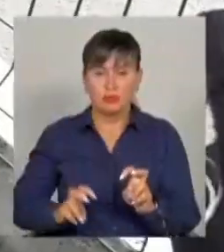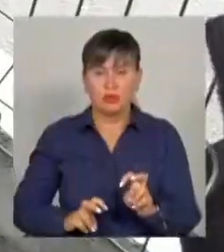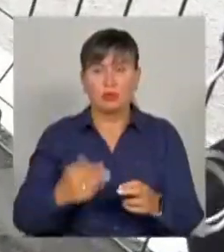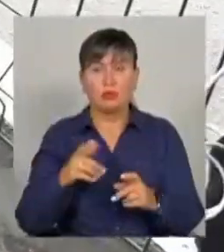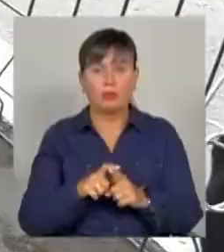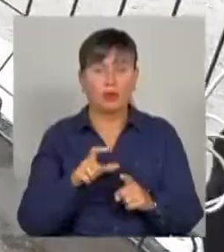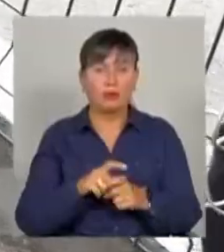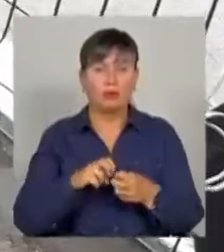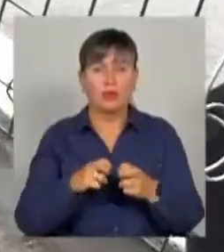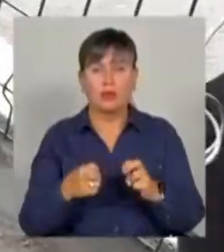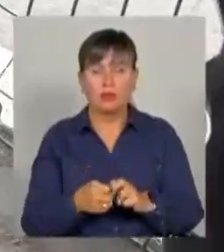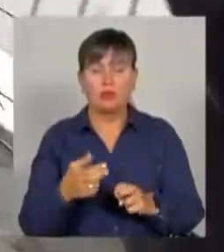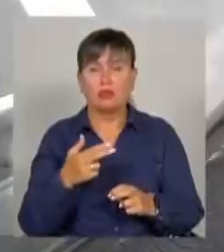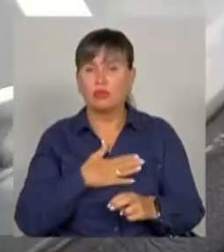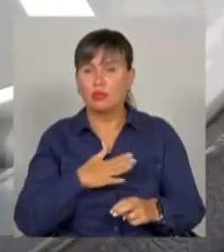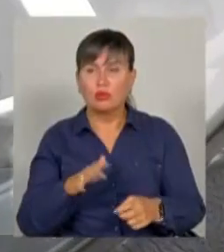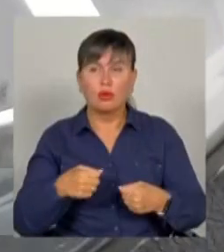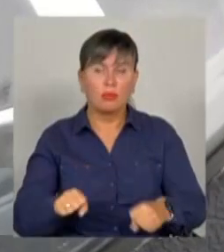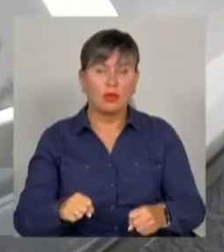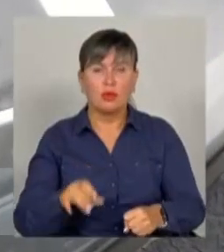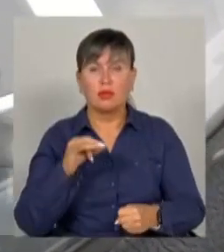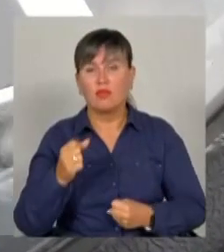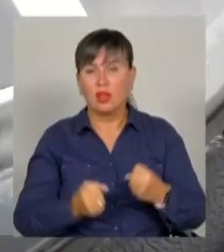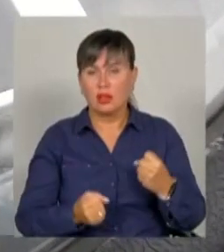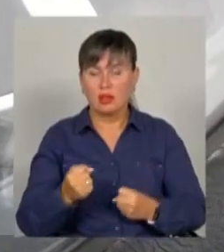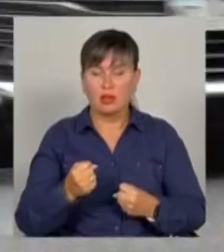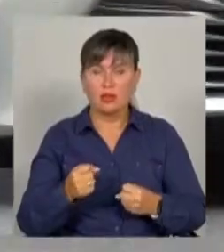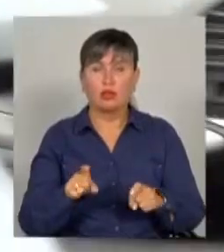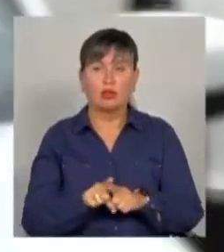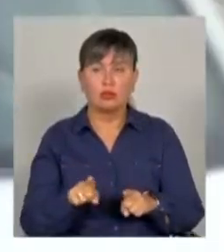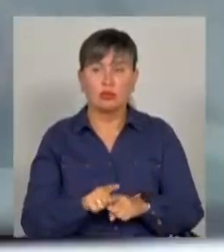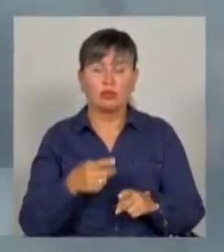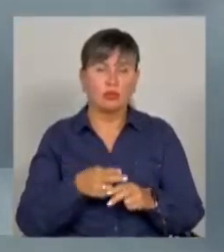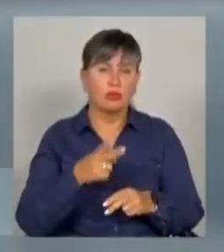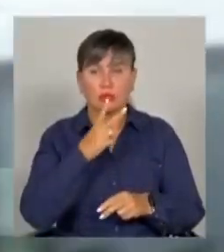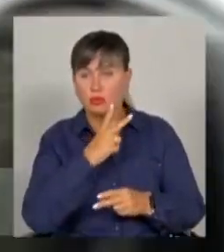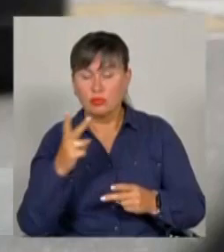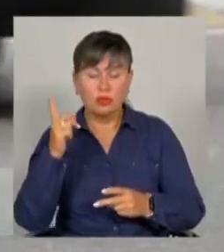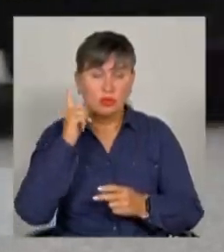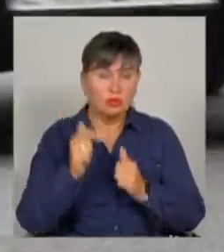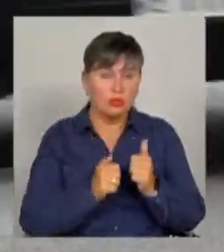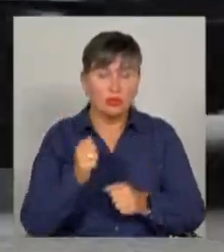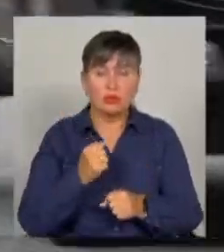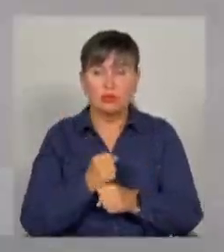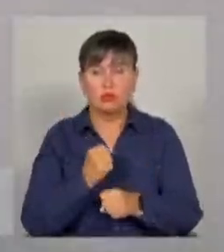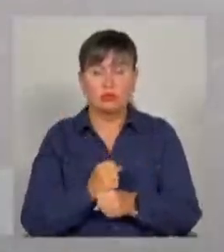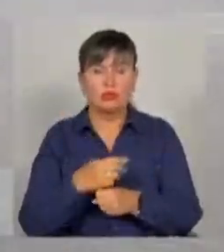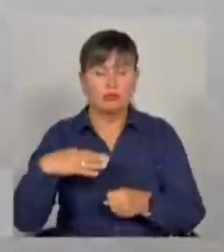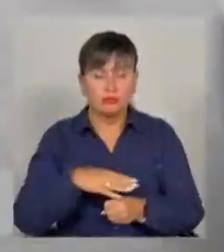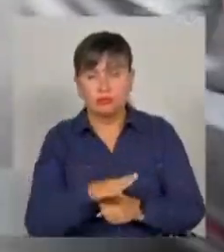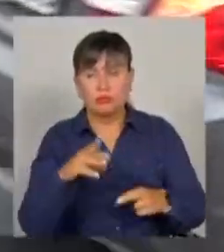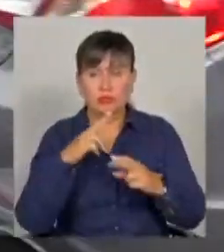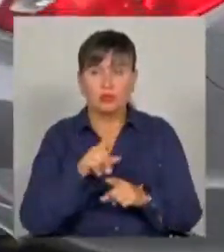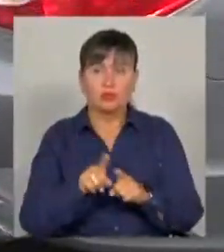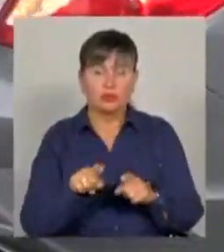проблемы на дорогах вызваны не только мопедистами, но и водителями авто, которые отвлекаются на телефоны, совершают резкие маневры и